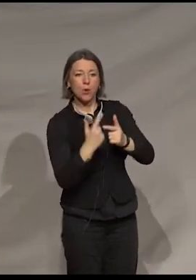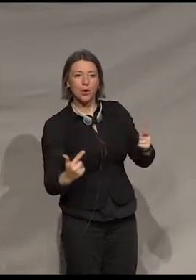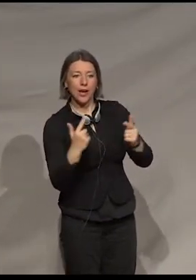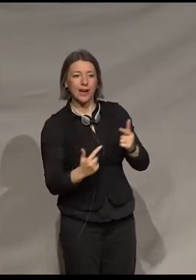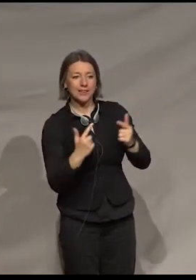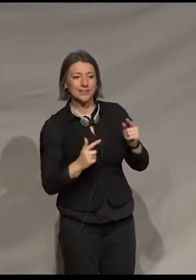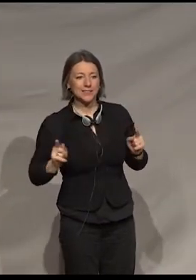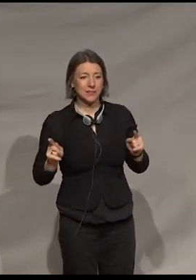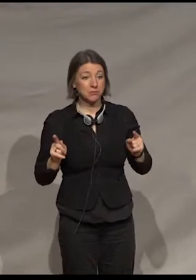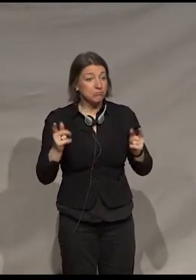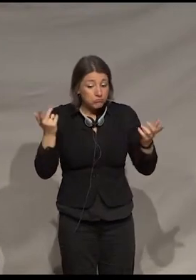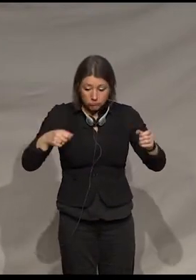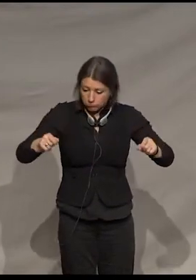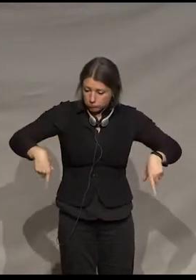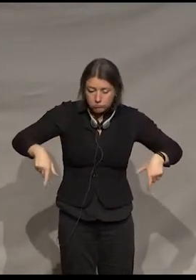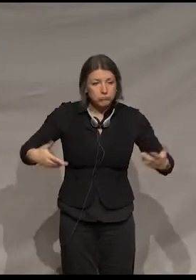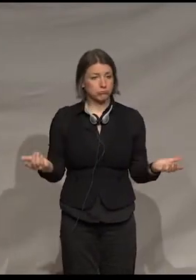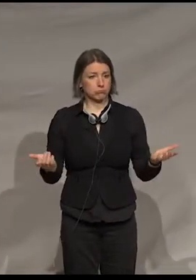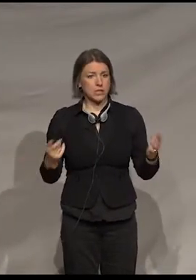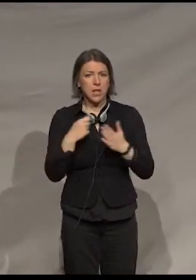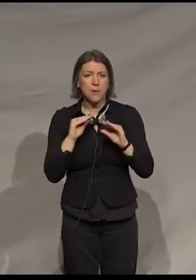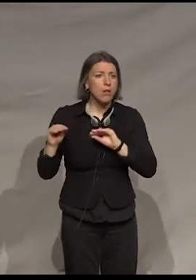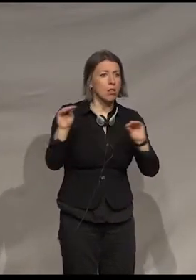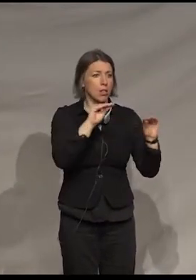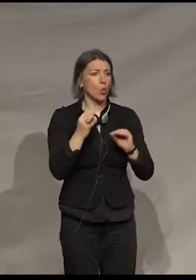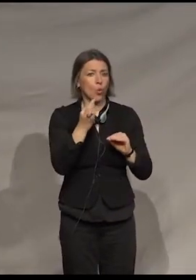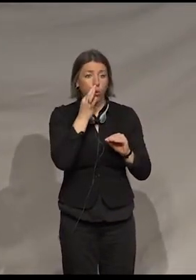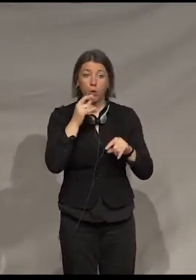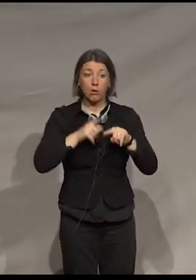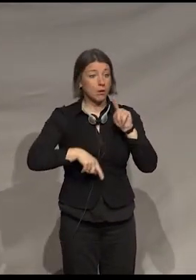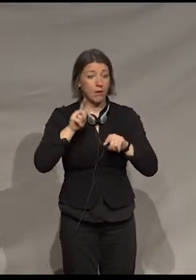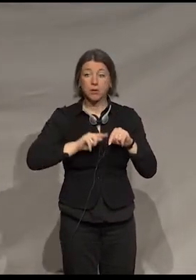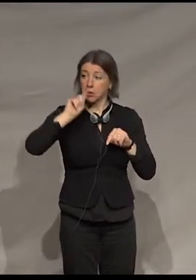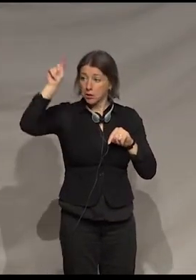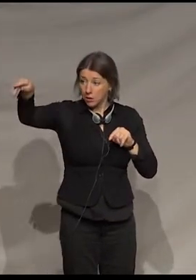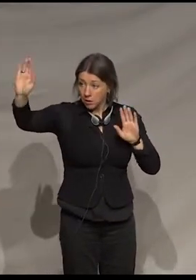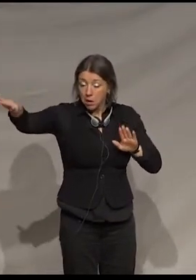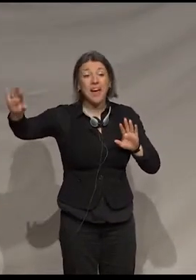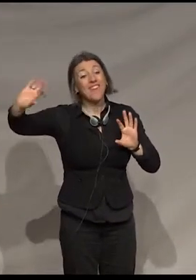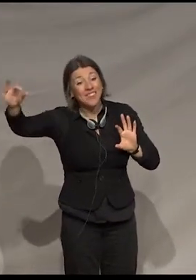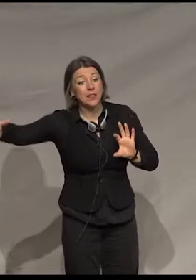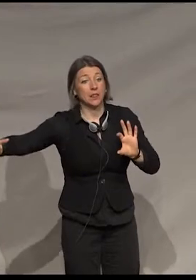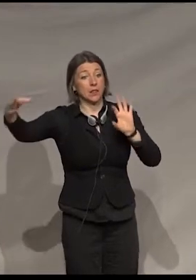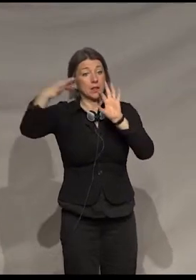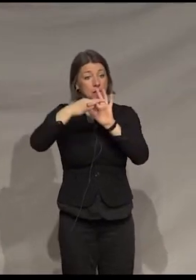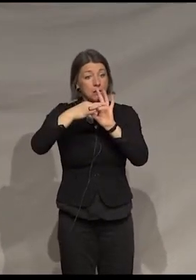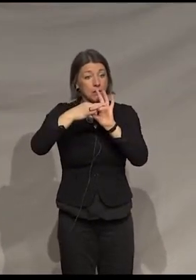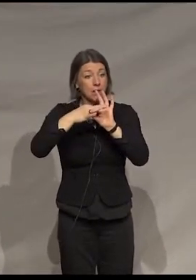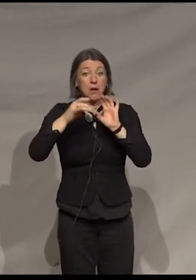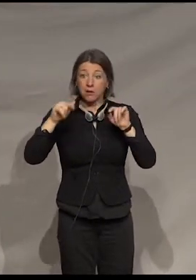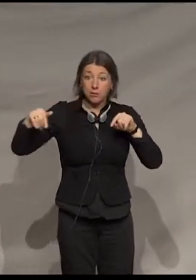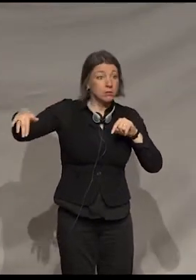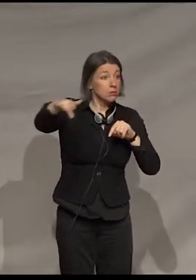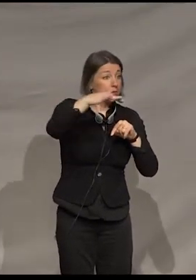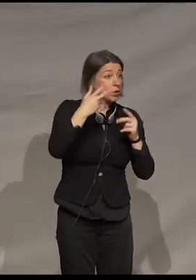dokonce, i když je fyzicky v Hustopečích nad Debečovou, tak je přítomen zde s námi a bude s námi. Bude jezdit mezi vámi, ať už tady v